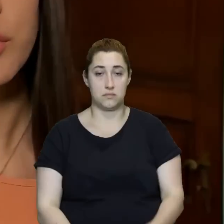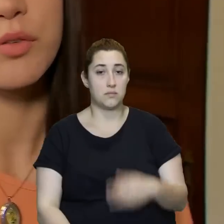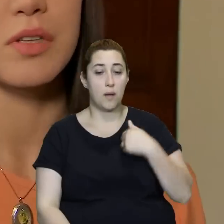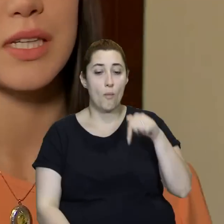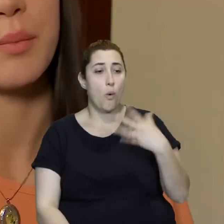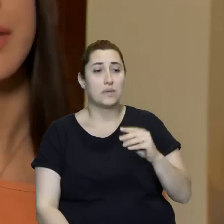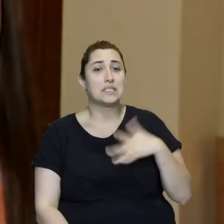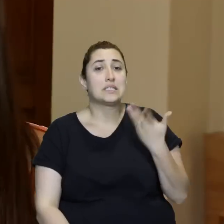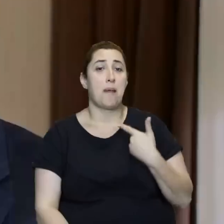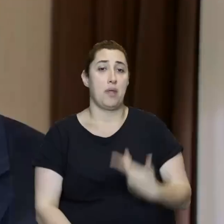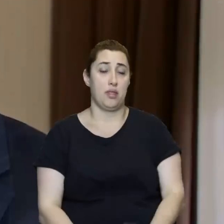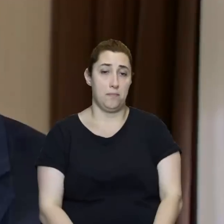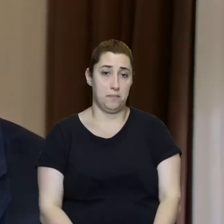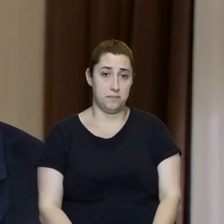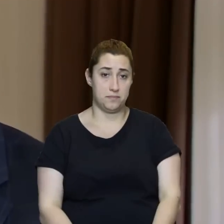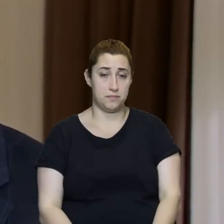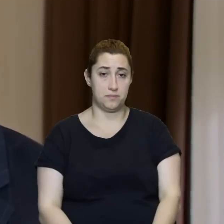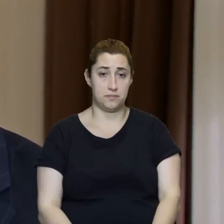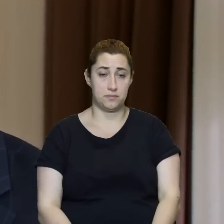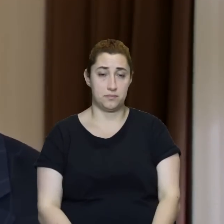Ben böyle olsun istemedim.